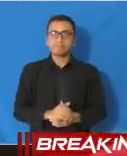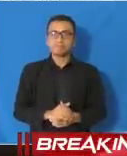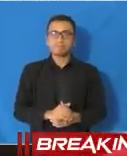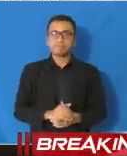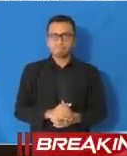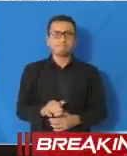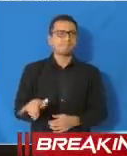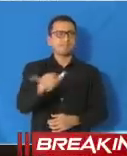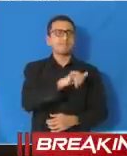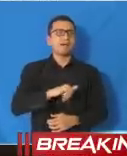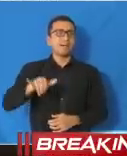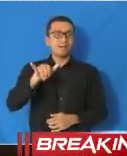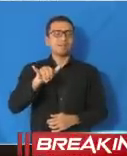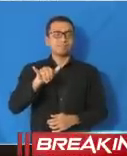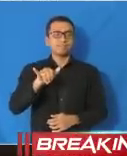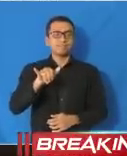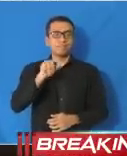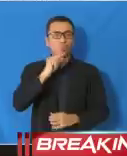upaya-upaya pencegahan